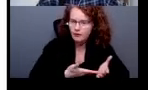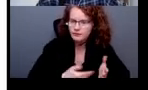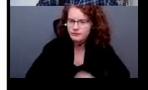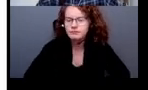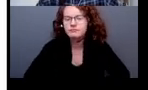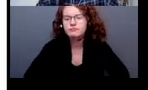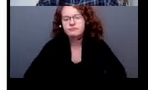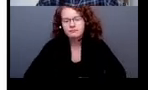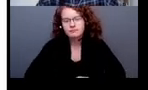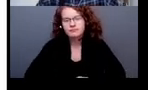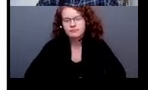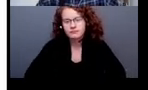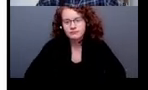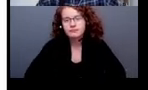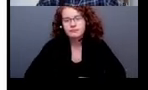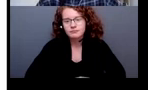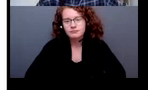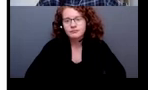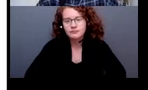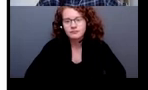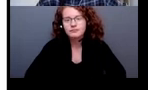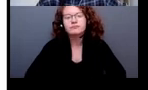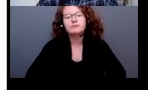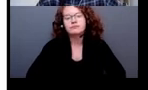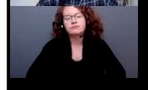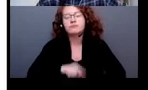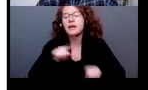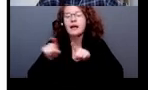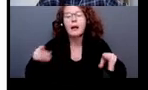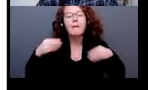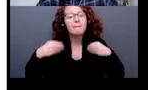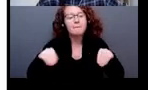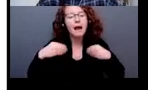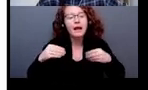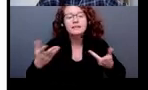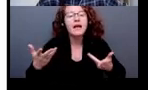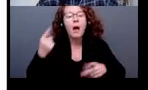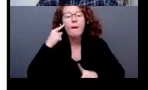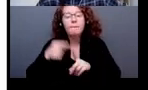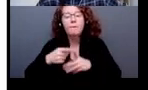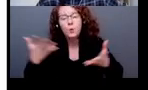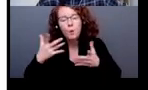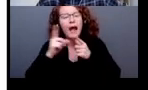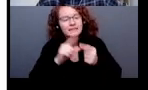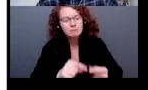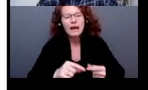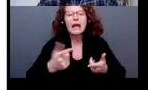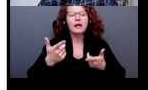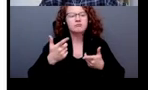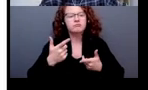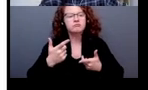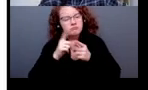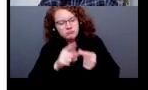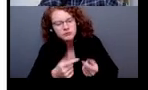des lieux en fait, de diffusion de pratiques de durabilité, hein, d'explications verbales,